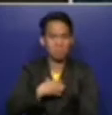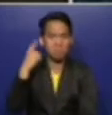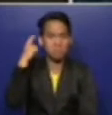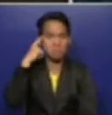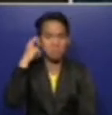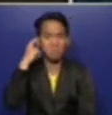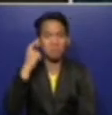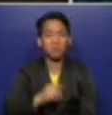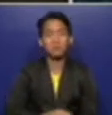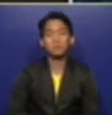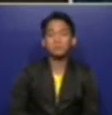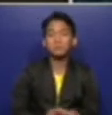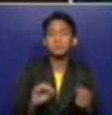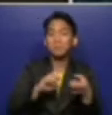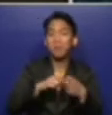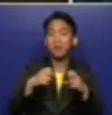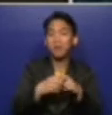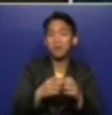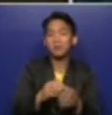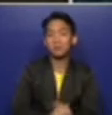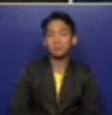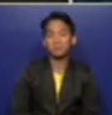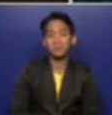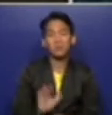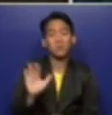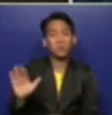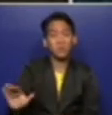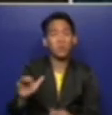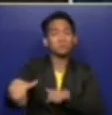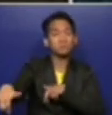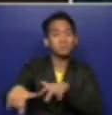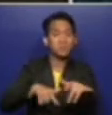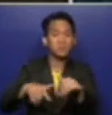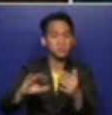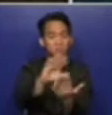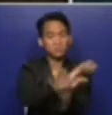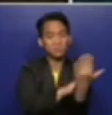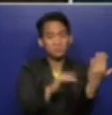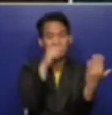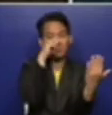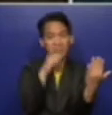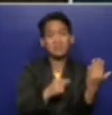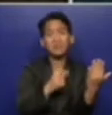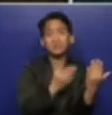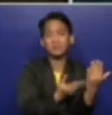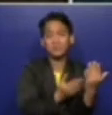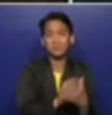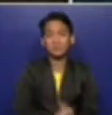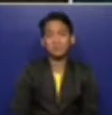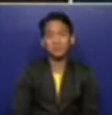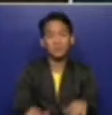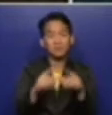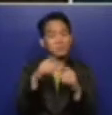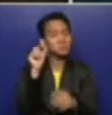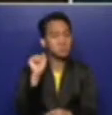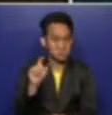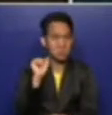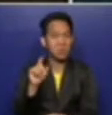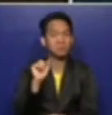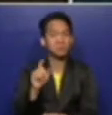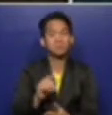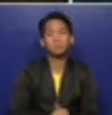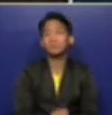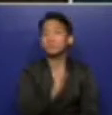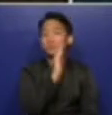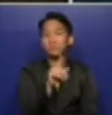องที่มีผลกระทบต่อประโยชน์สำคัญของประเทศชาติและประชาชนและที่สำคัญเป็นเรื่องด่วนครับถ้าไม่รีบด